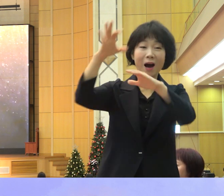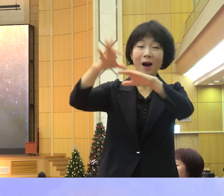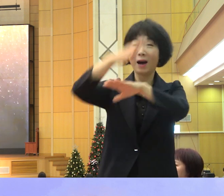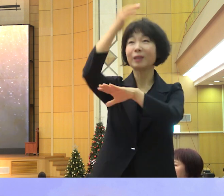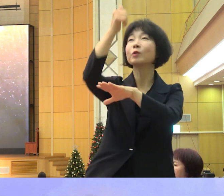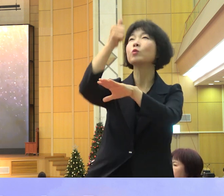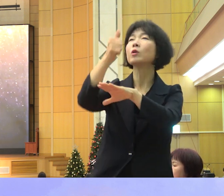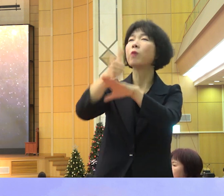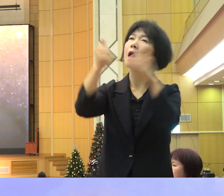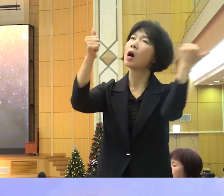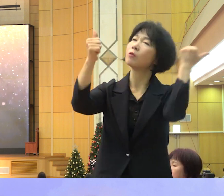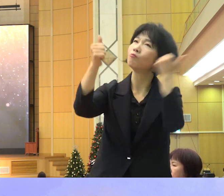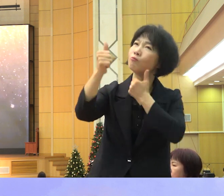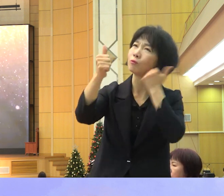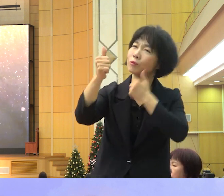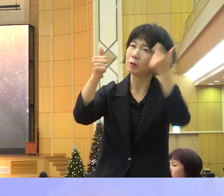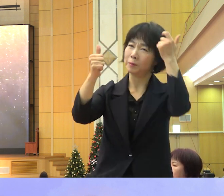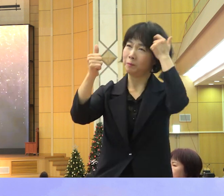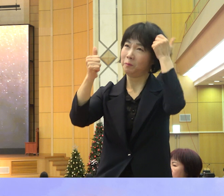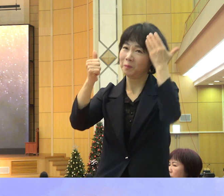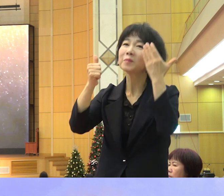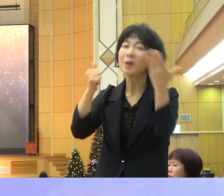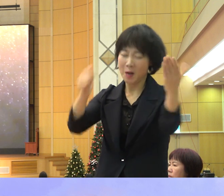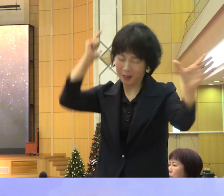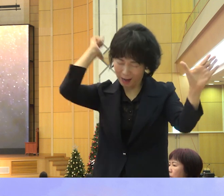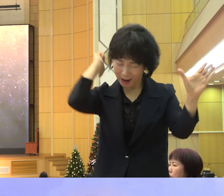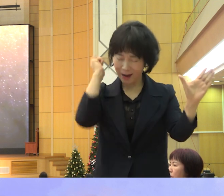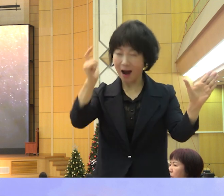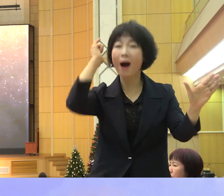영광의 왕이시여